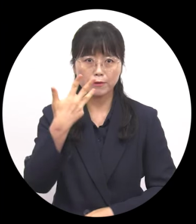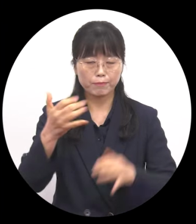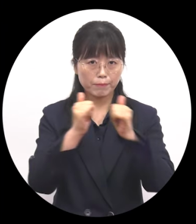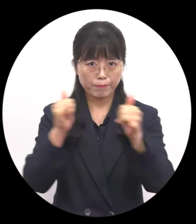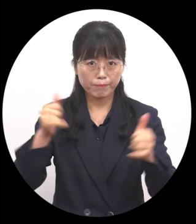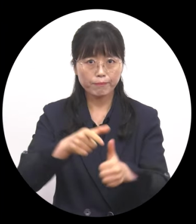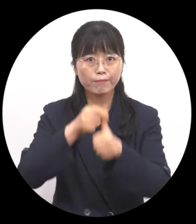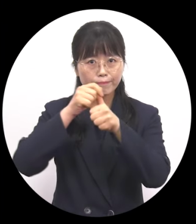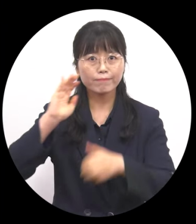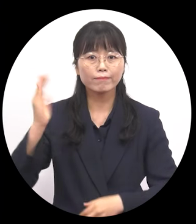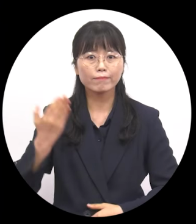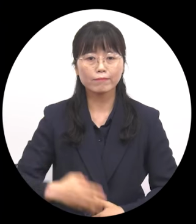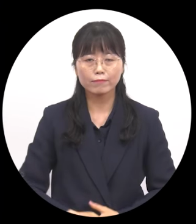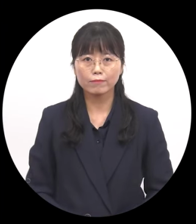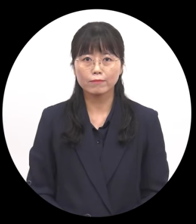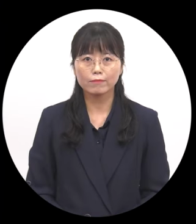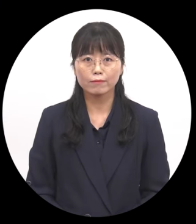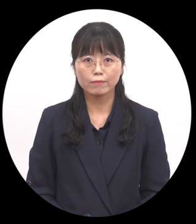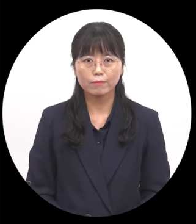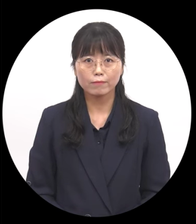178명을 선발합니다.